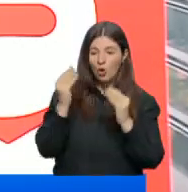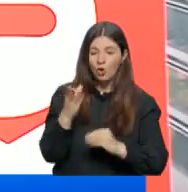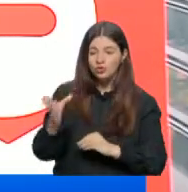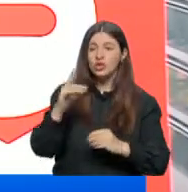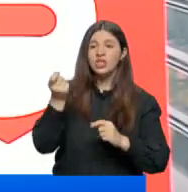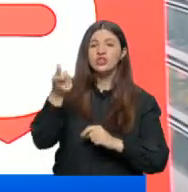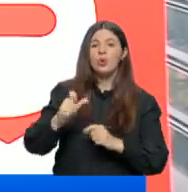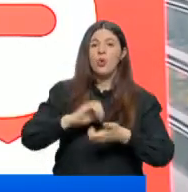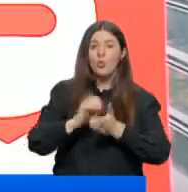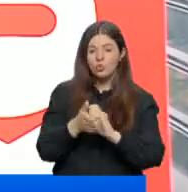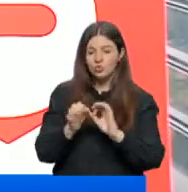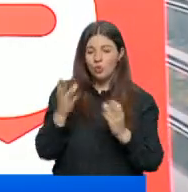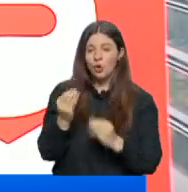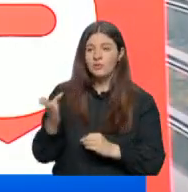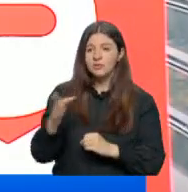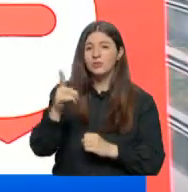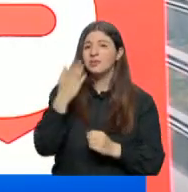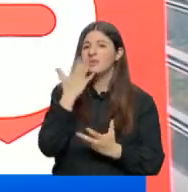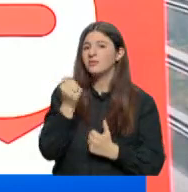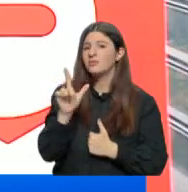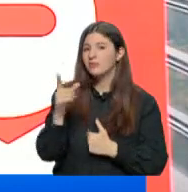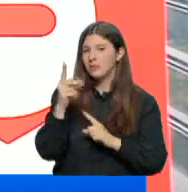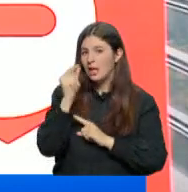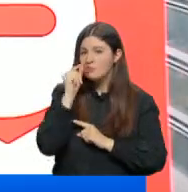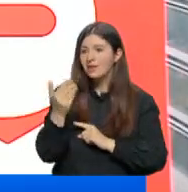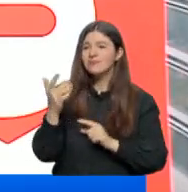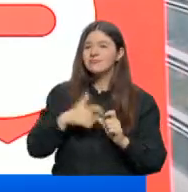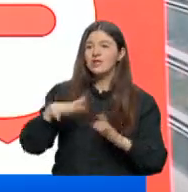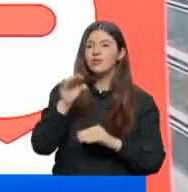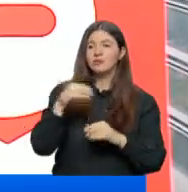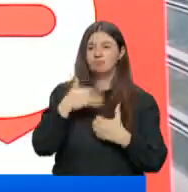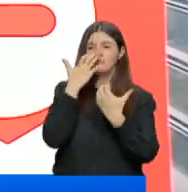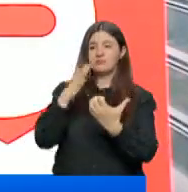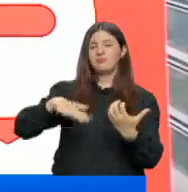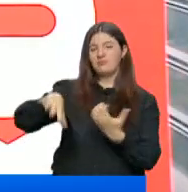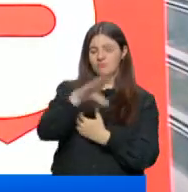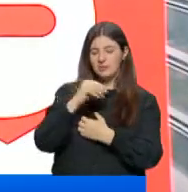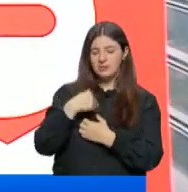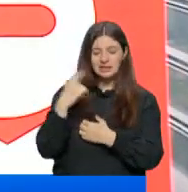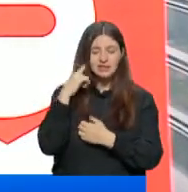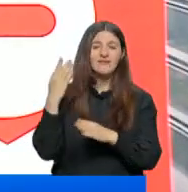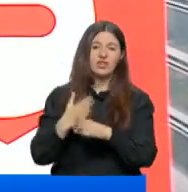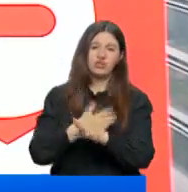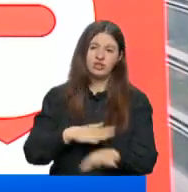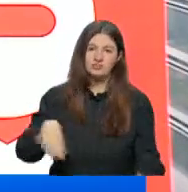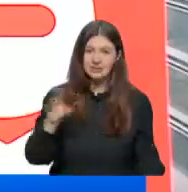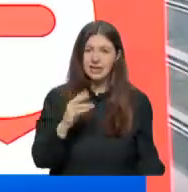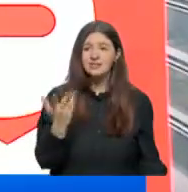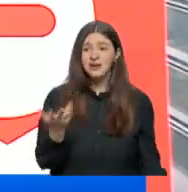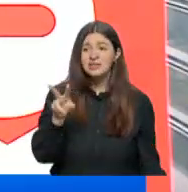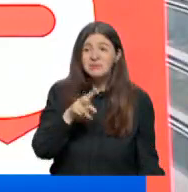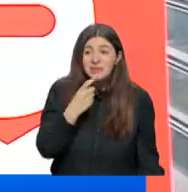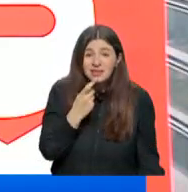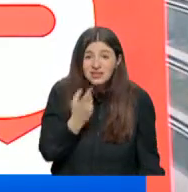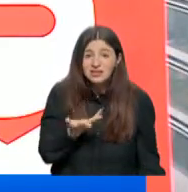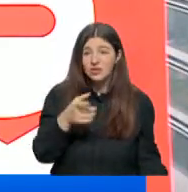işçilerin örgütsüzleştirilmesi oldu. Buradan bir ders çıkartmamız lazım İlker Bey. Bakın, genel olarak şunu öneriyorum ben bizi dinleyen yurttaşlarımıza. Ya 20